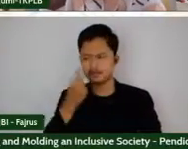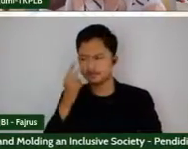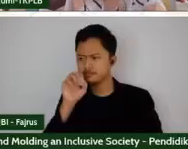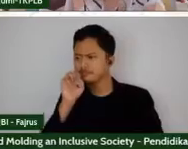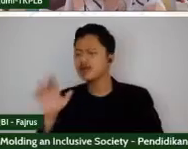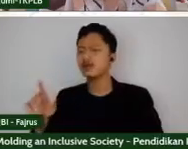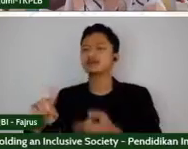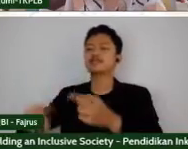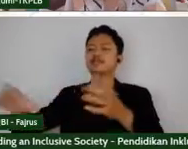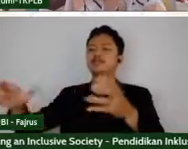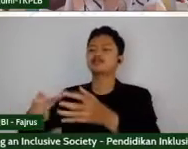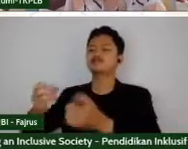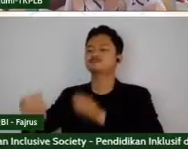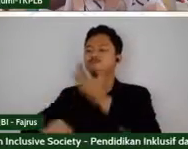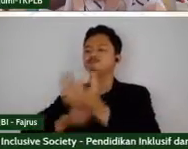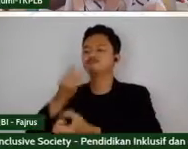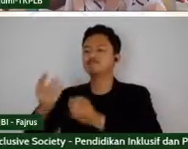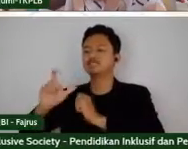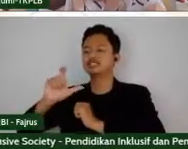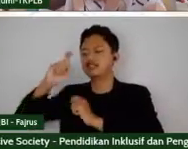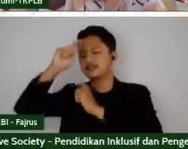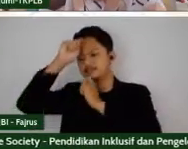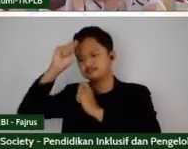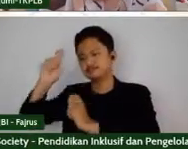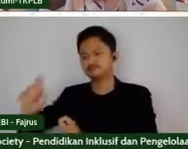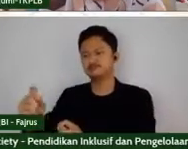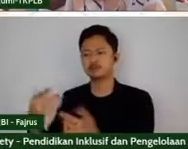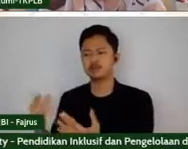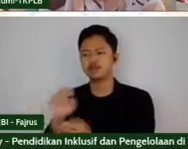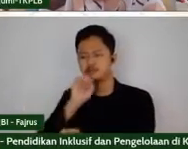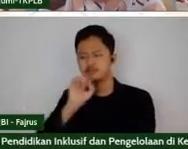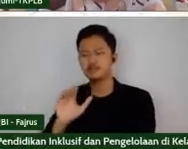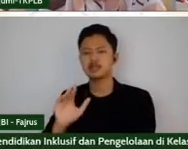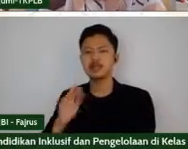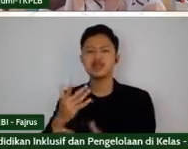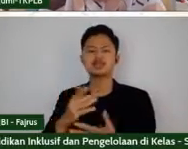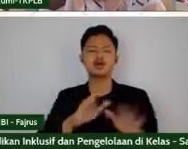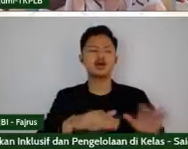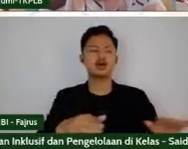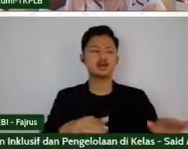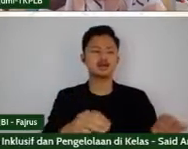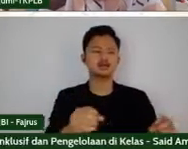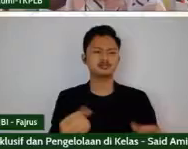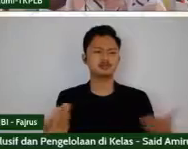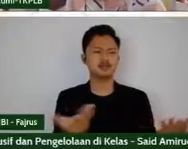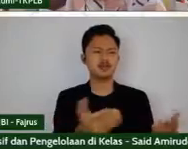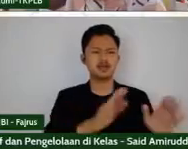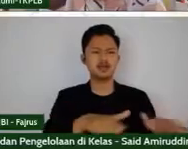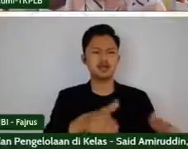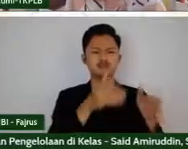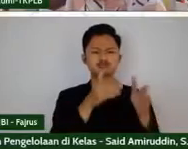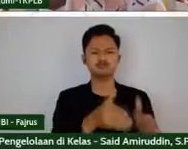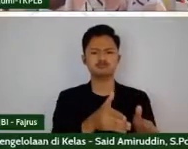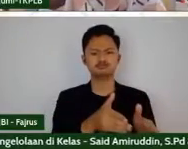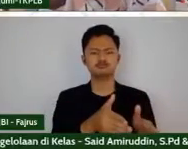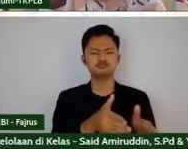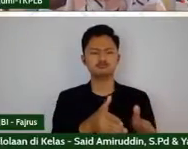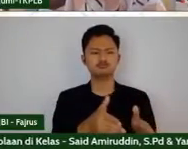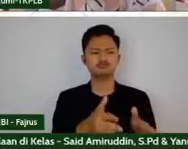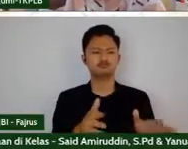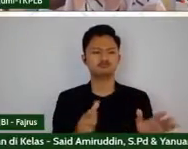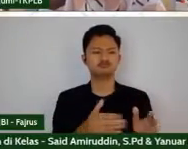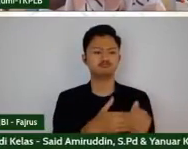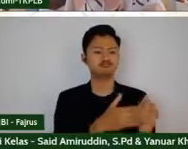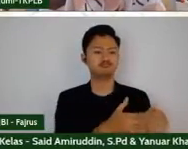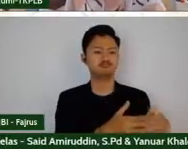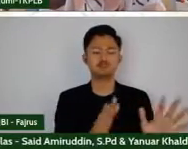cara bertoleransi, bukan kepada si anak yang kita berikan, kepada anak yang khusus yang minder itu saja kita berikan bimbingan, tapi kepada